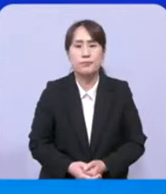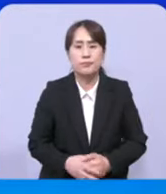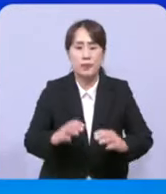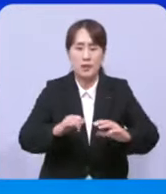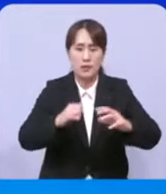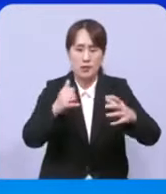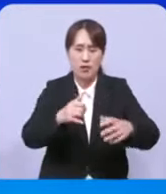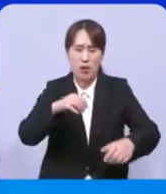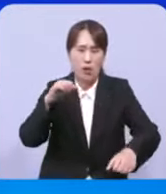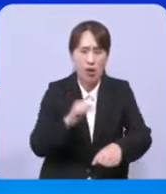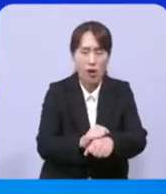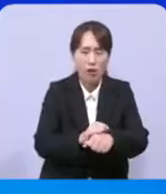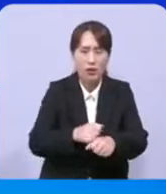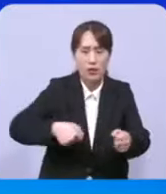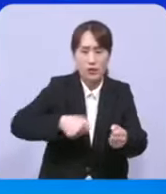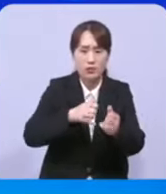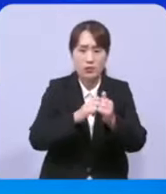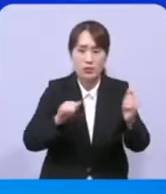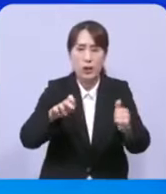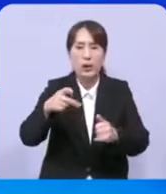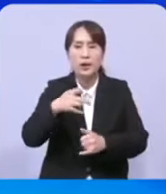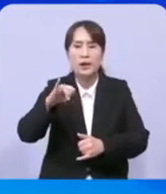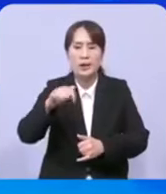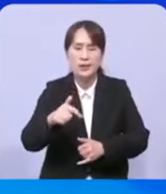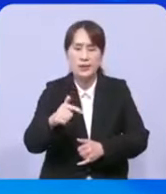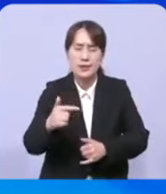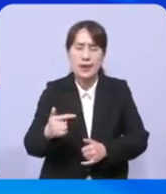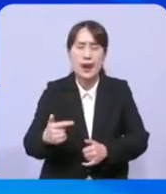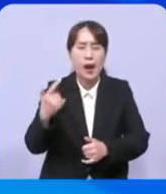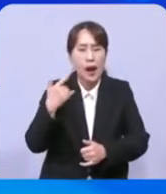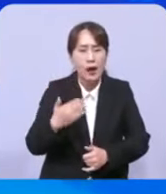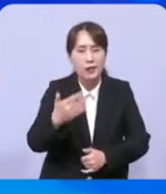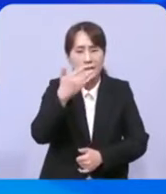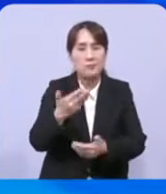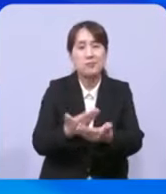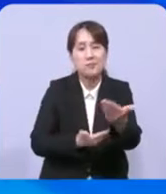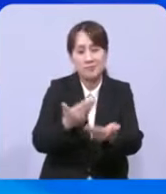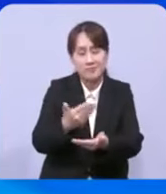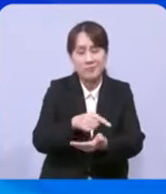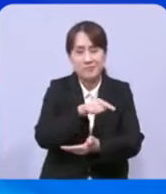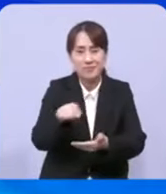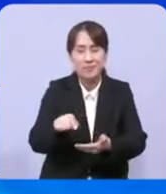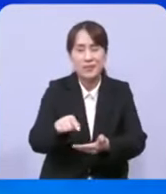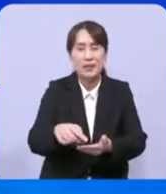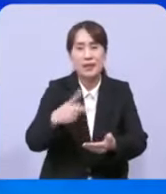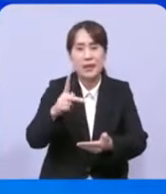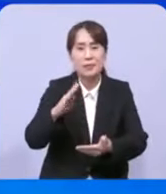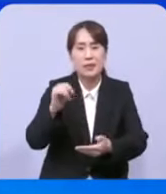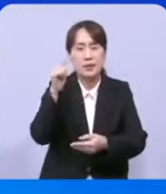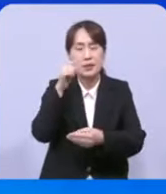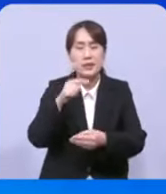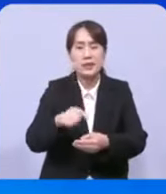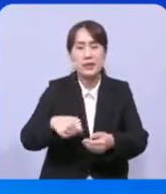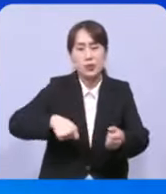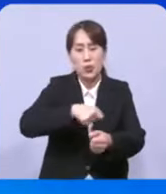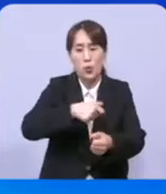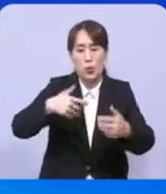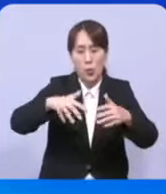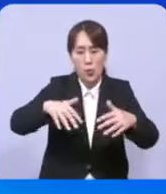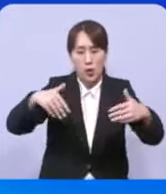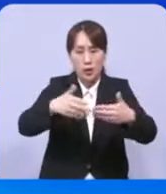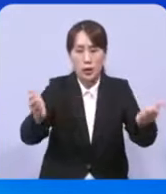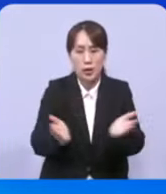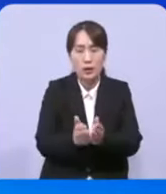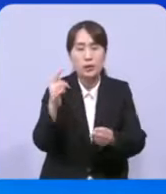세계 정상급 연주자들과 클래식의 아름다움을 나눈 KBS 교향악단이 청주를 찾았습니다.